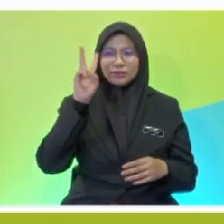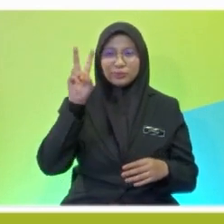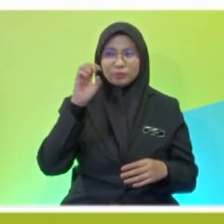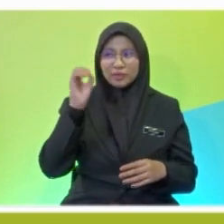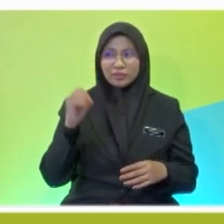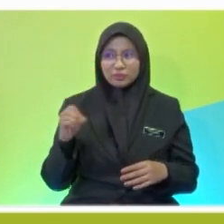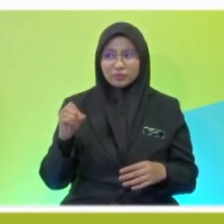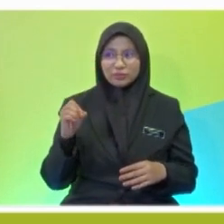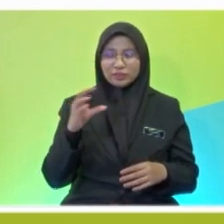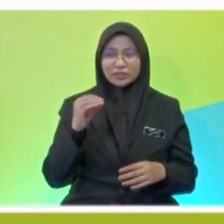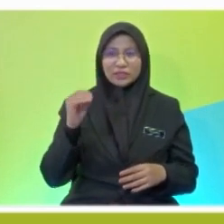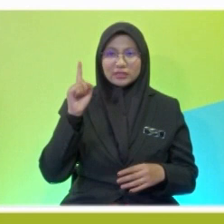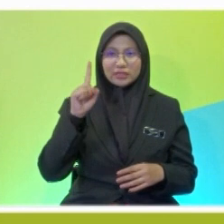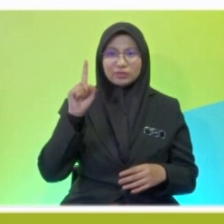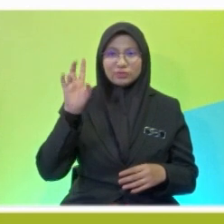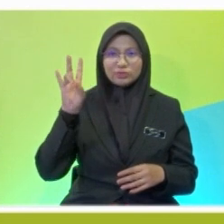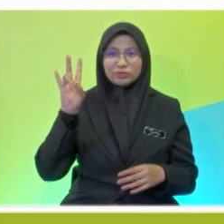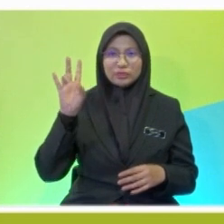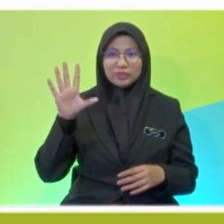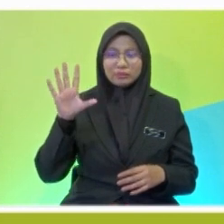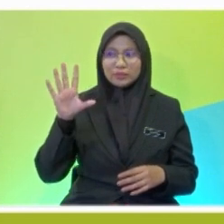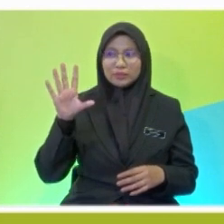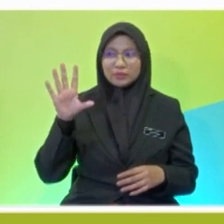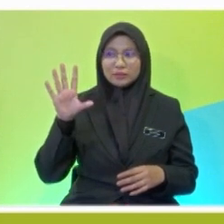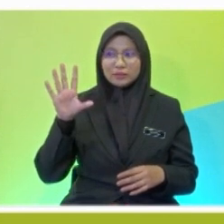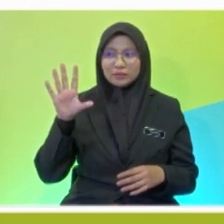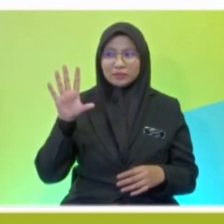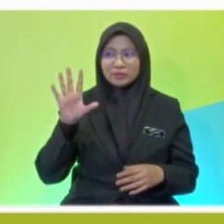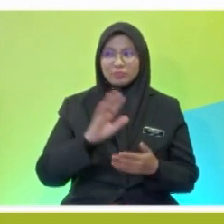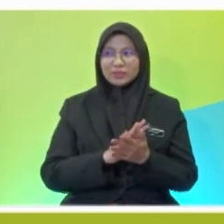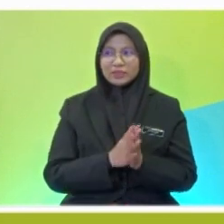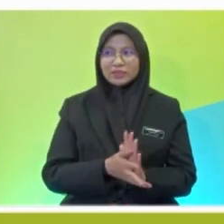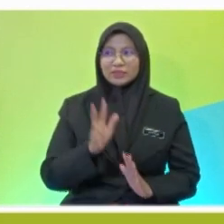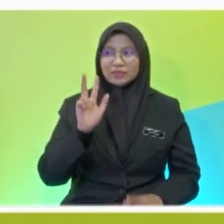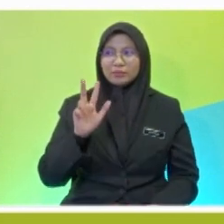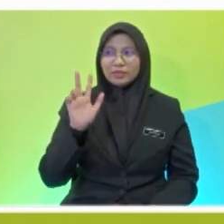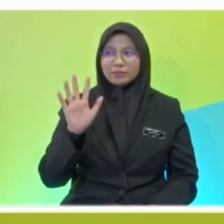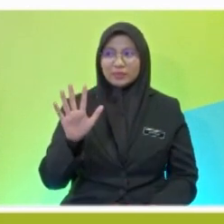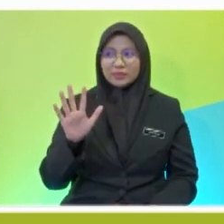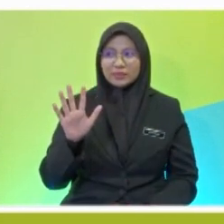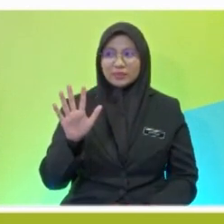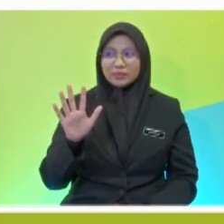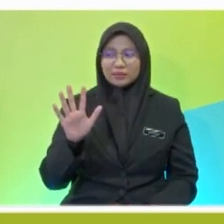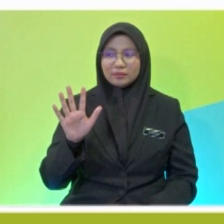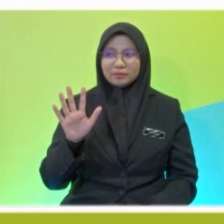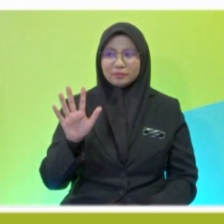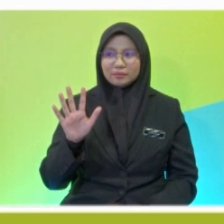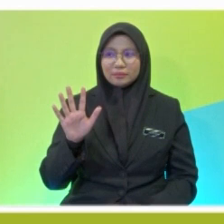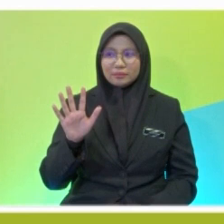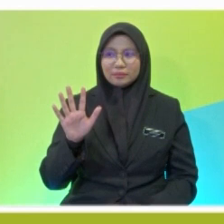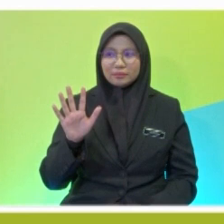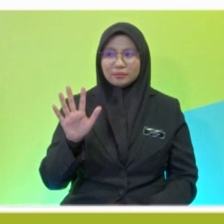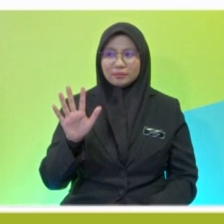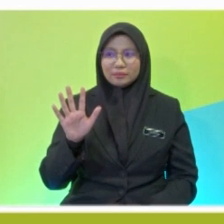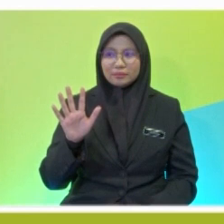dan jumlahnya ialah 35 Ringgit ya ini adalah cos keuntungan dan proses kita tidak berakhir di sini